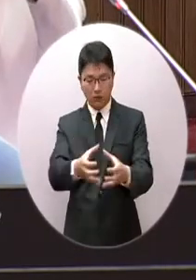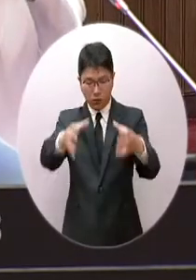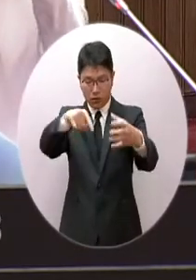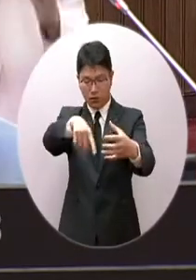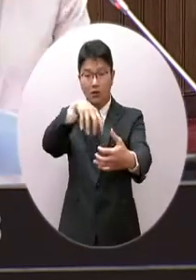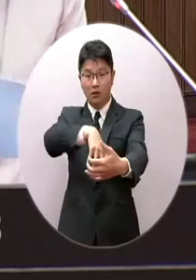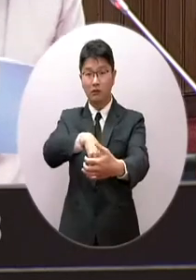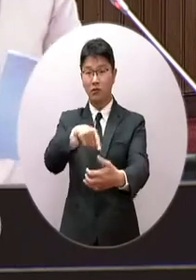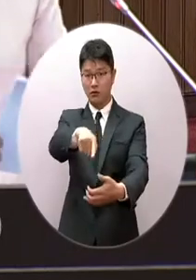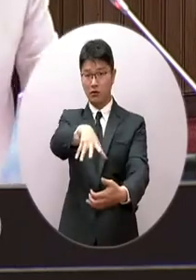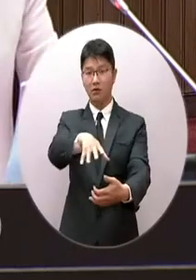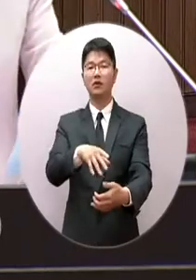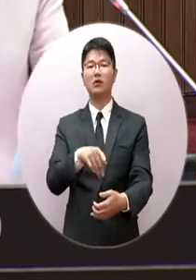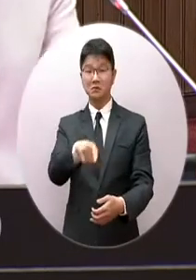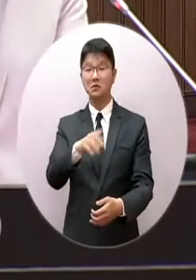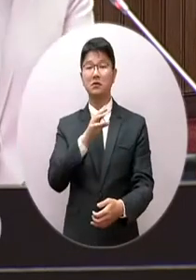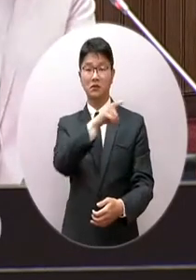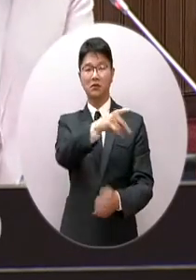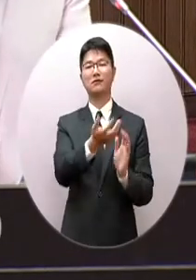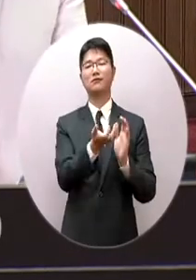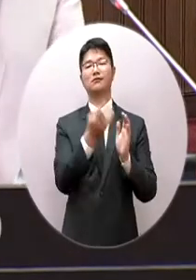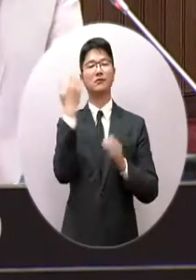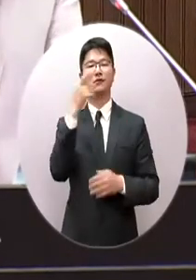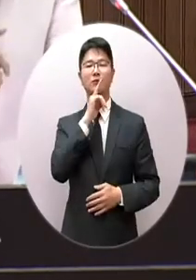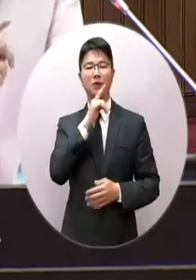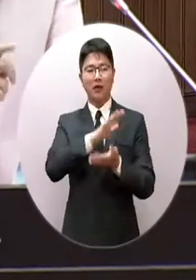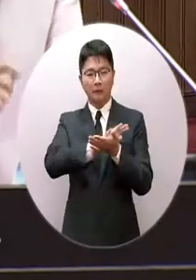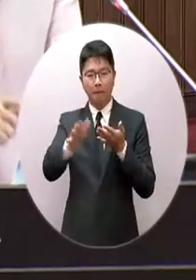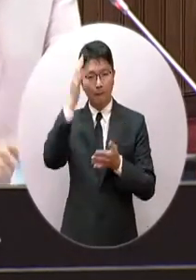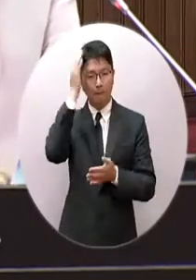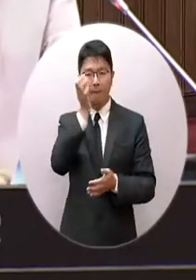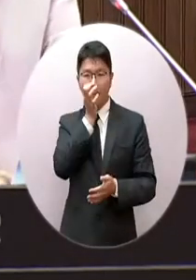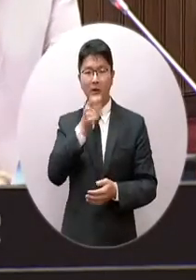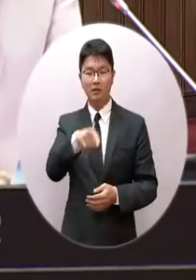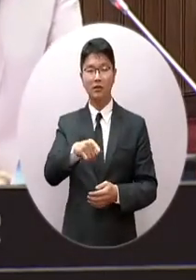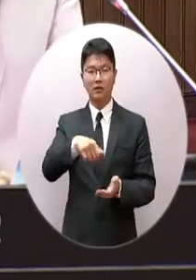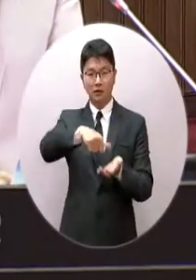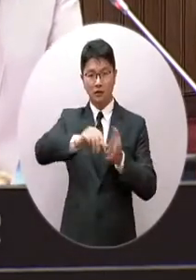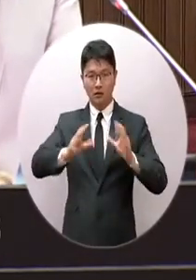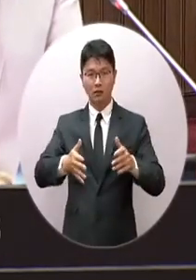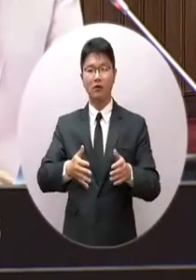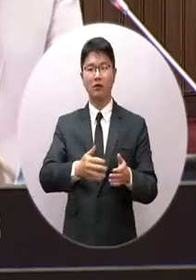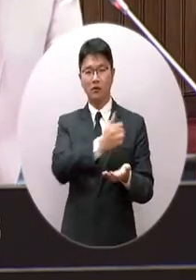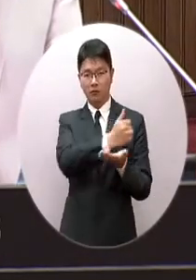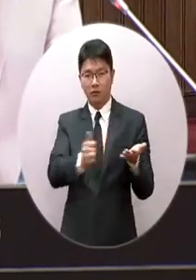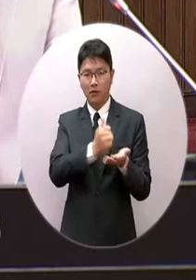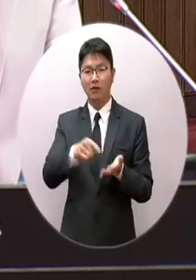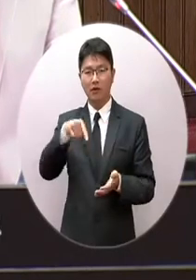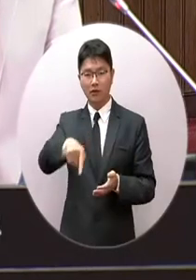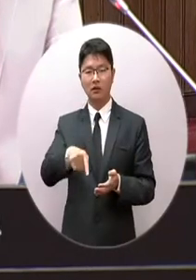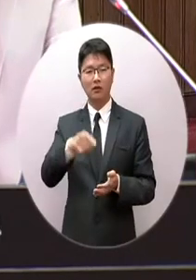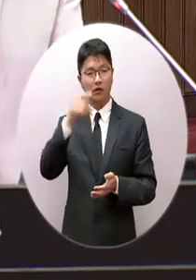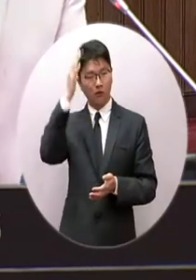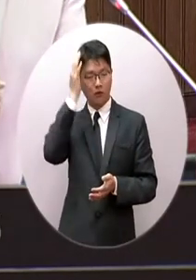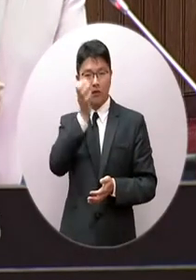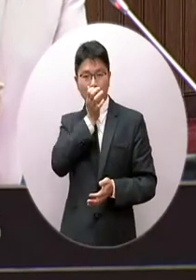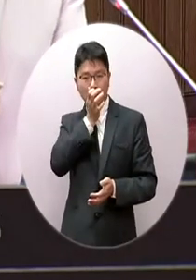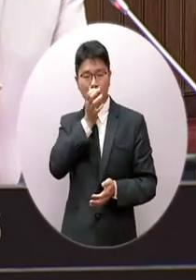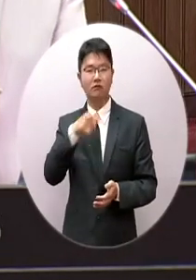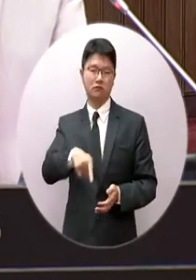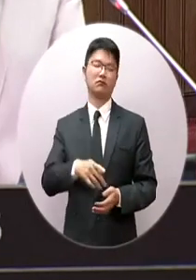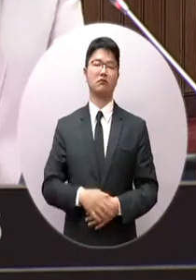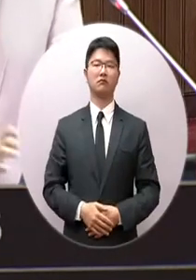看，它就是你所谓的干净的煤。 这个是， 它就是在印尼的加里曼丹的煤矿山挖出